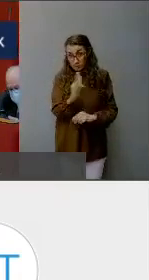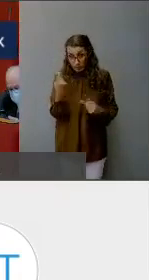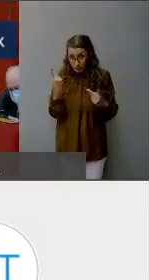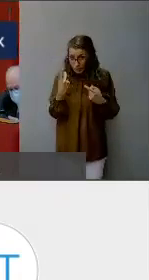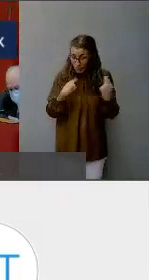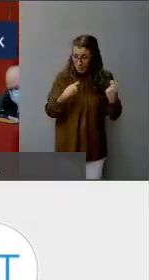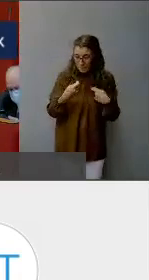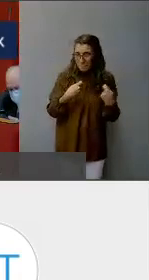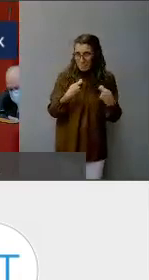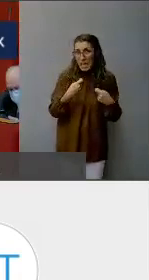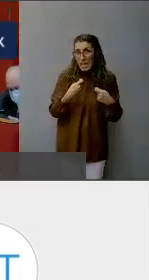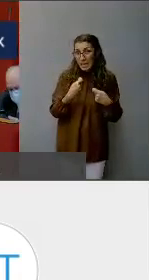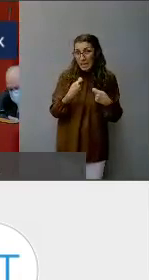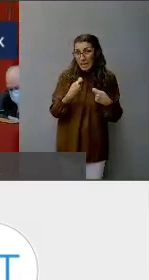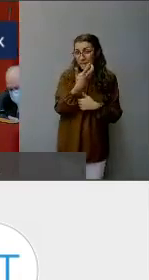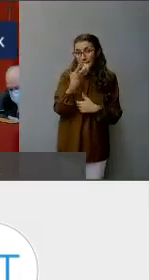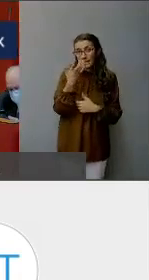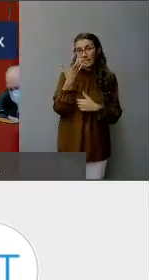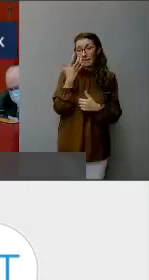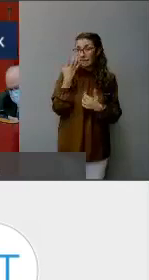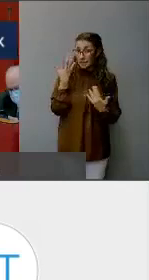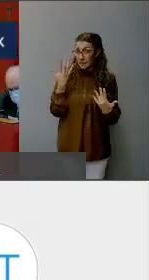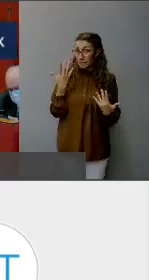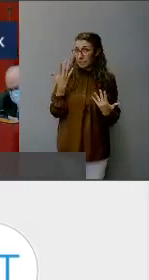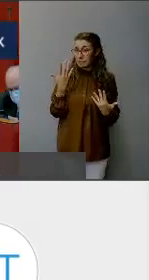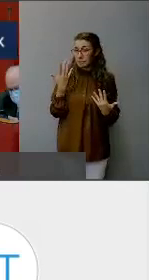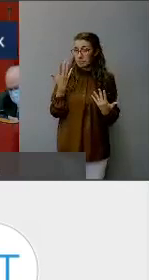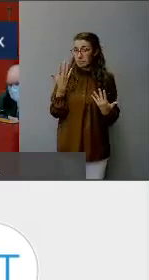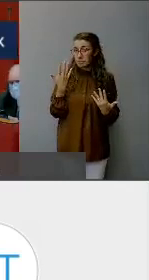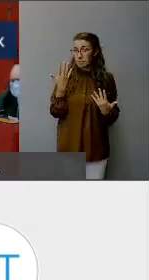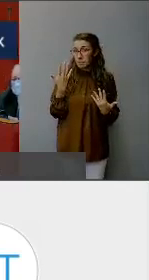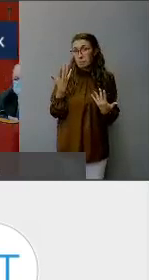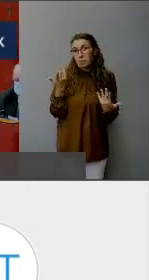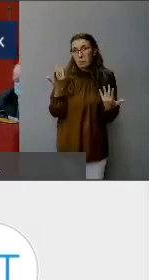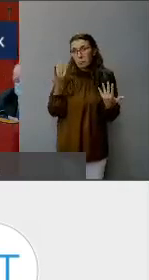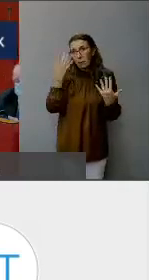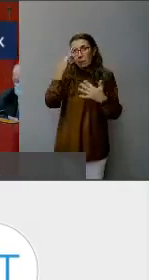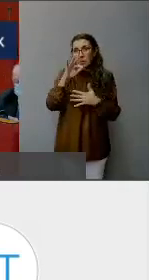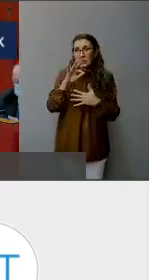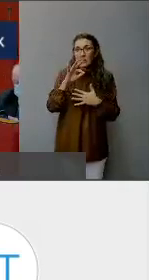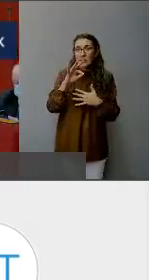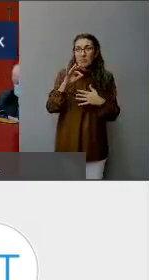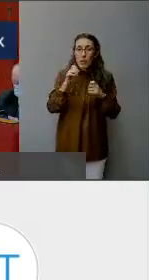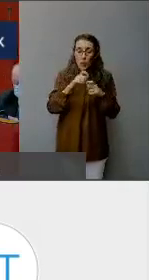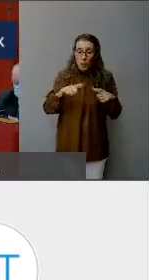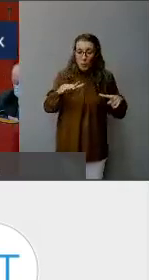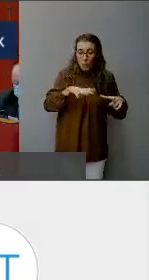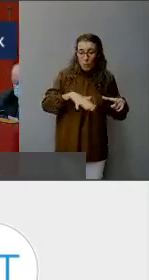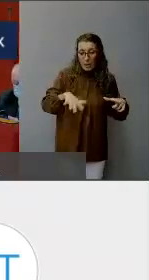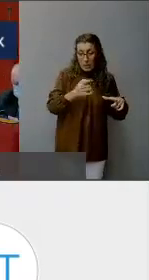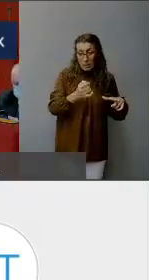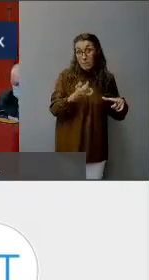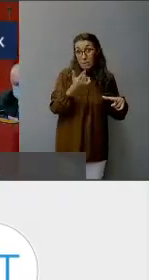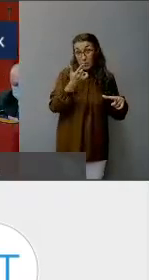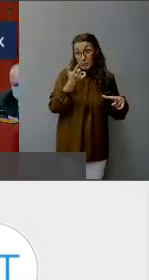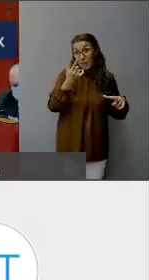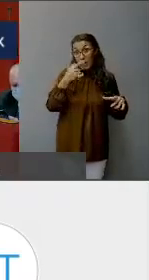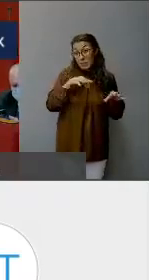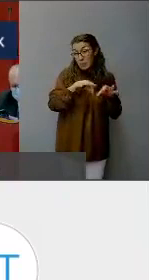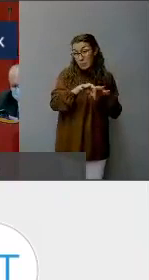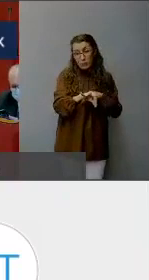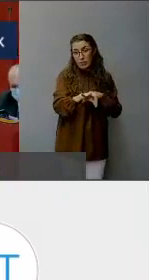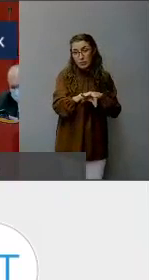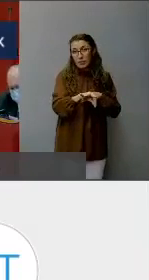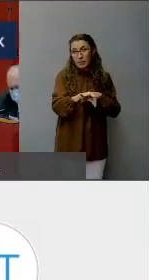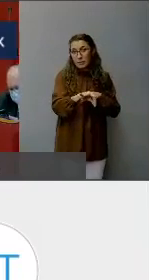potenziale per la rivitalizzazione del quartiere nell'immediato ponente